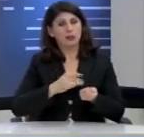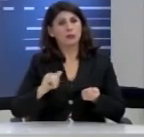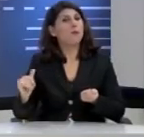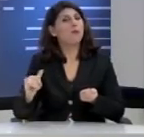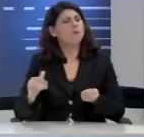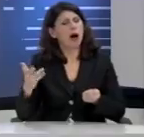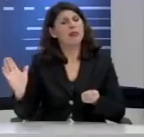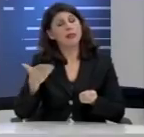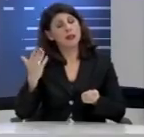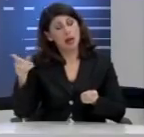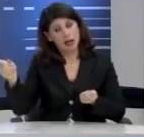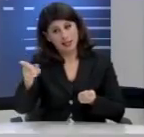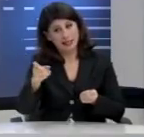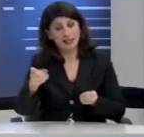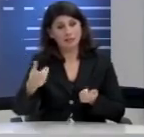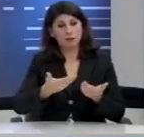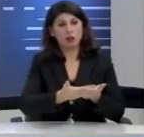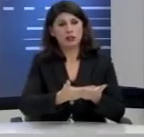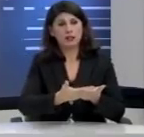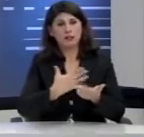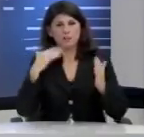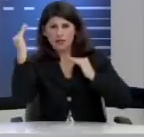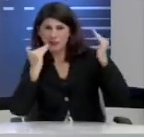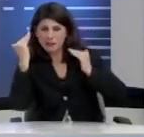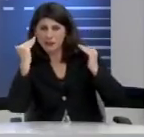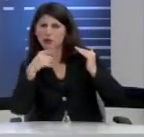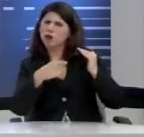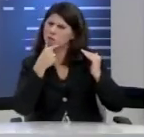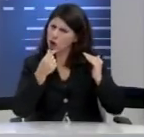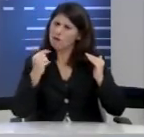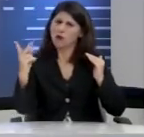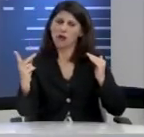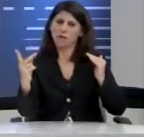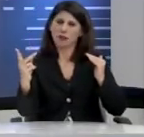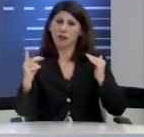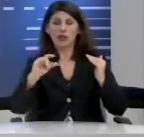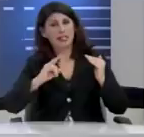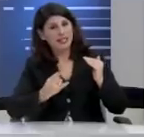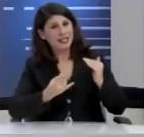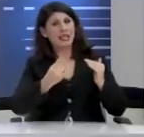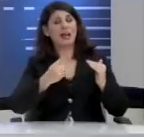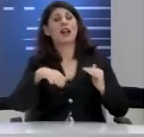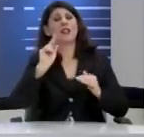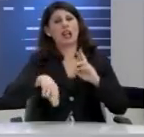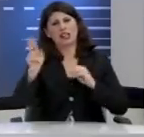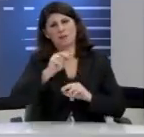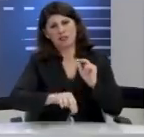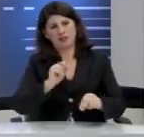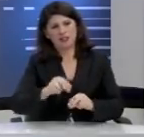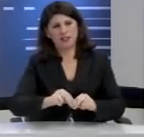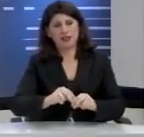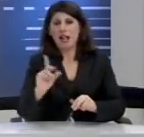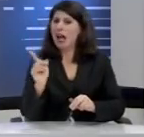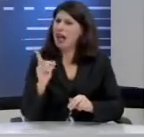πρόταση δυσπιστίας, που ο κ. Καμένος θα ήταν πολύ πιο εύκολα τότε, είτε να την καταψηφίσει, άλλωστε δεν έχετε τις